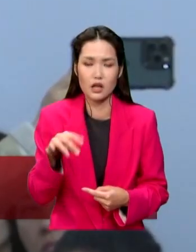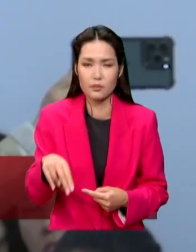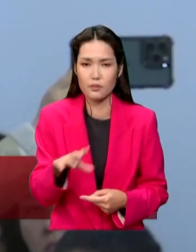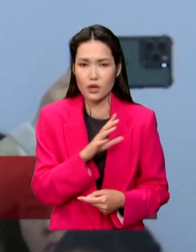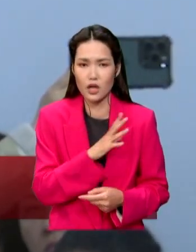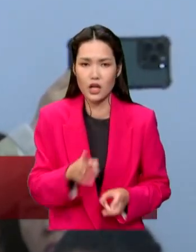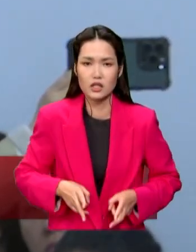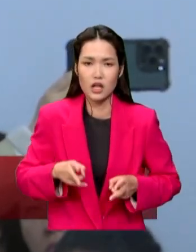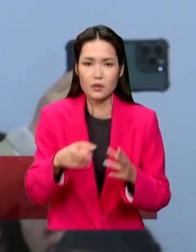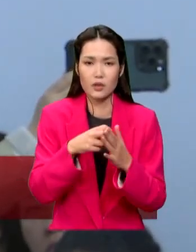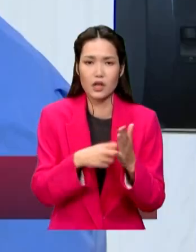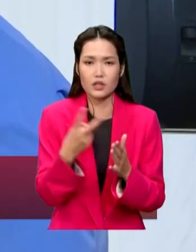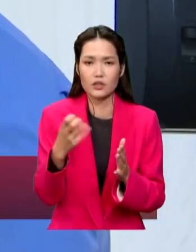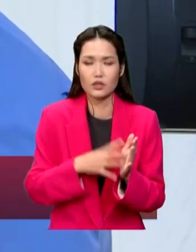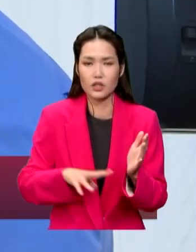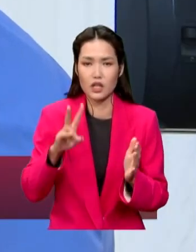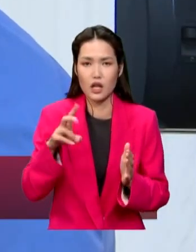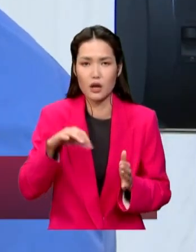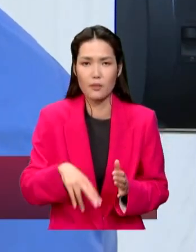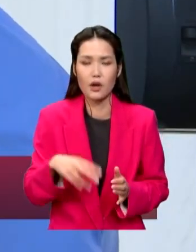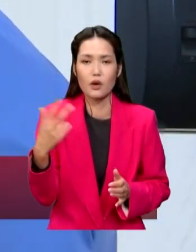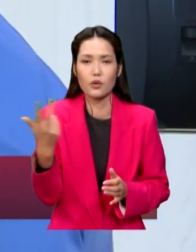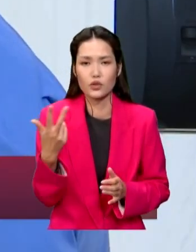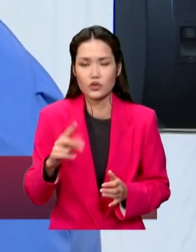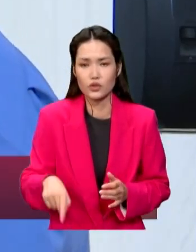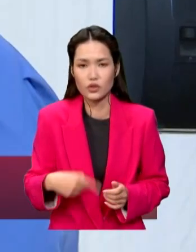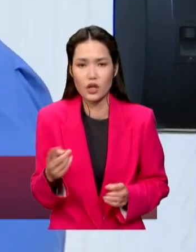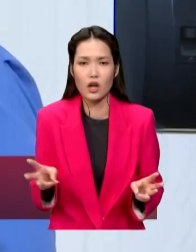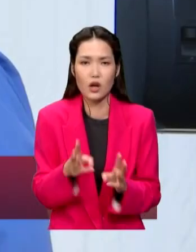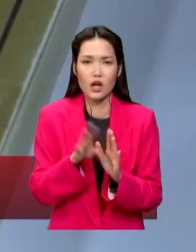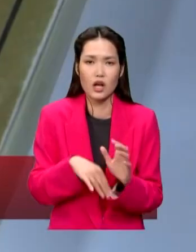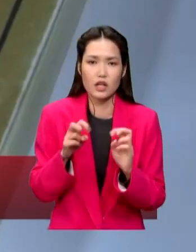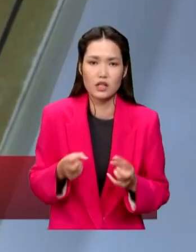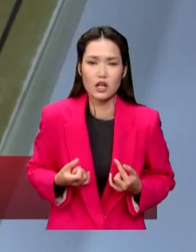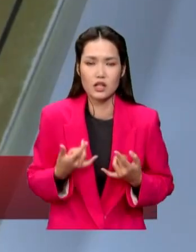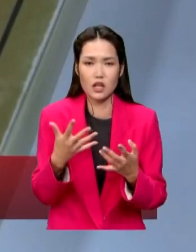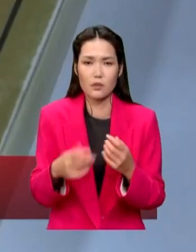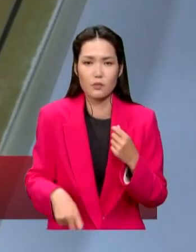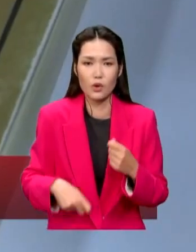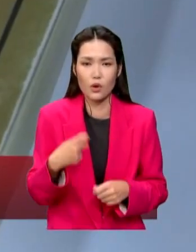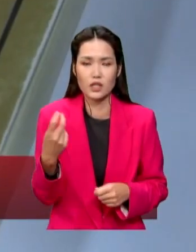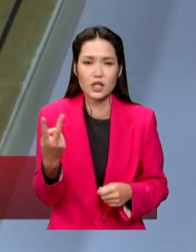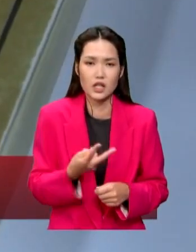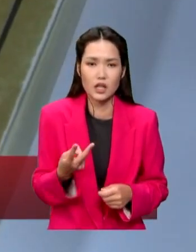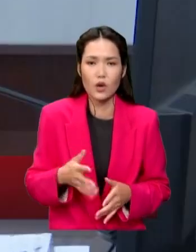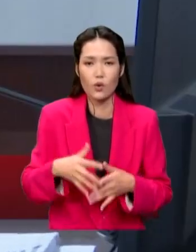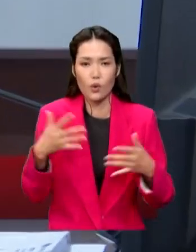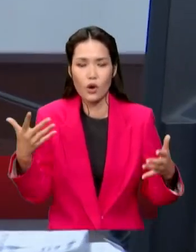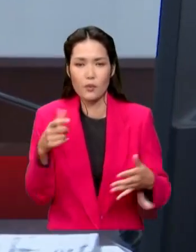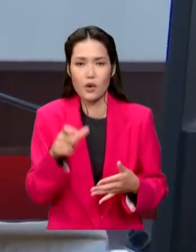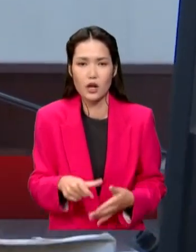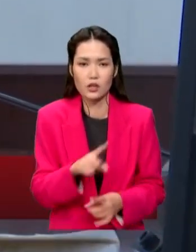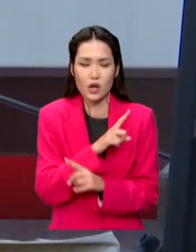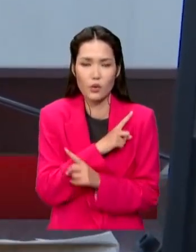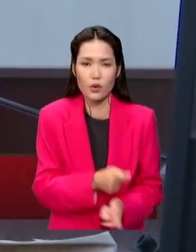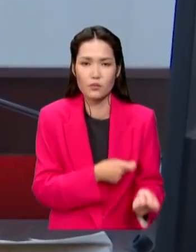Оларға қылмыстық кодекстің 292 бабының 3-ші бөлігі, яғни өрт қауіпсіздік талаптарын бұзып, 2 немесе одан да көп адамның